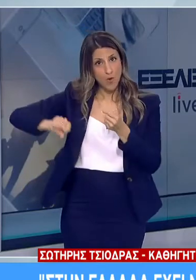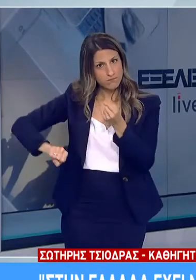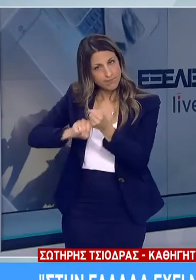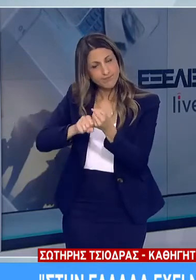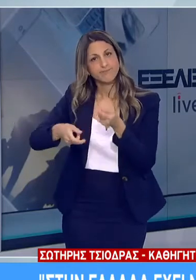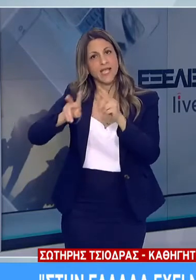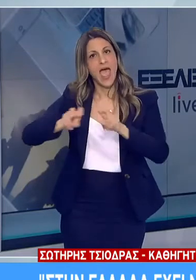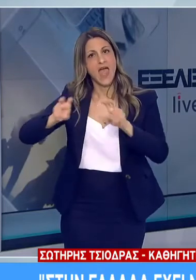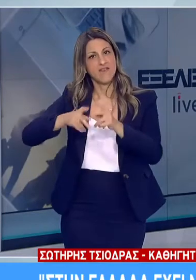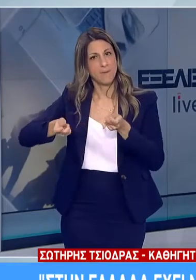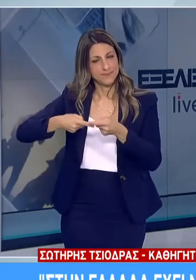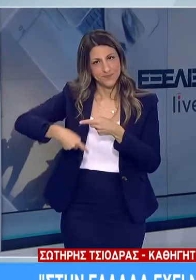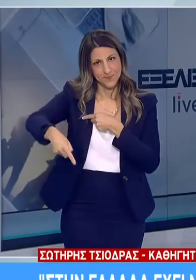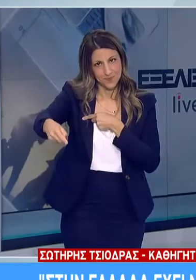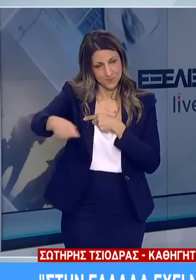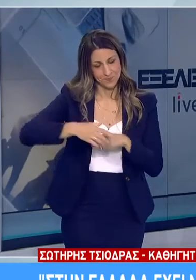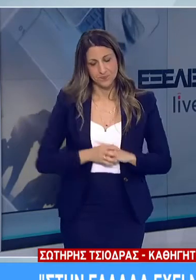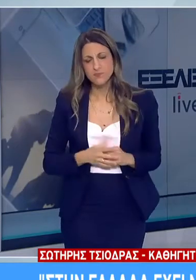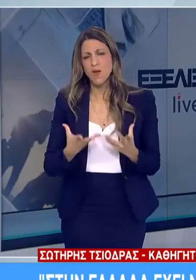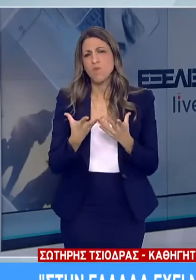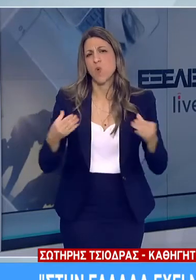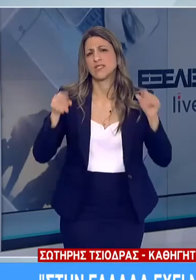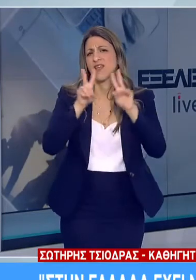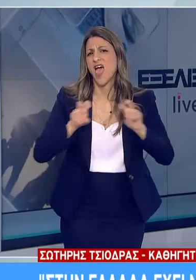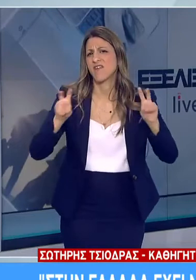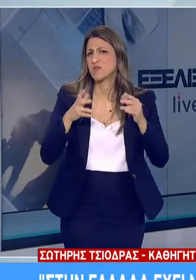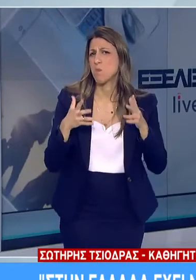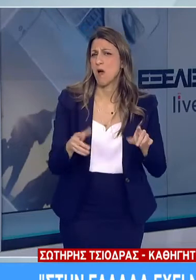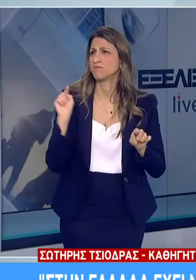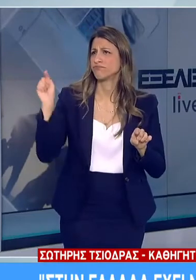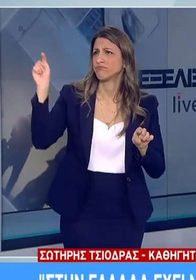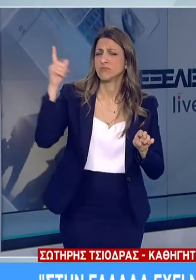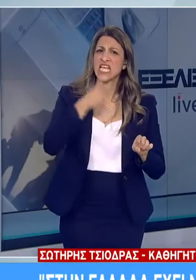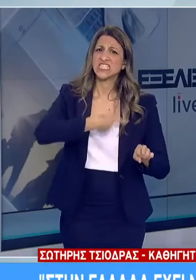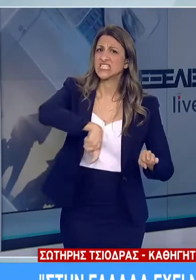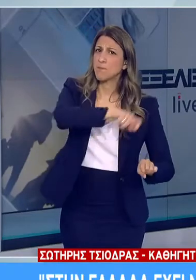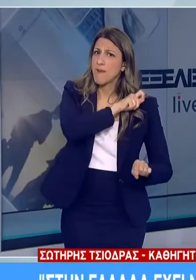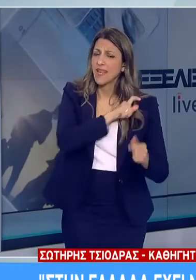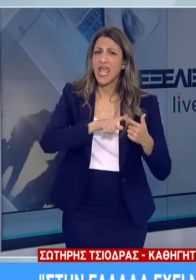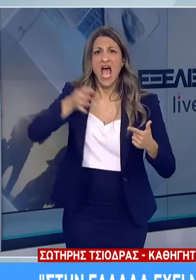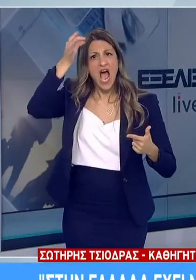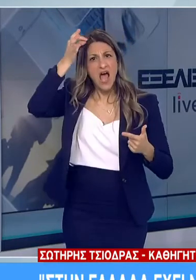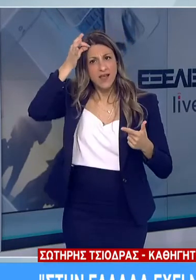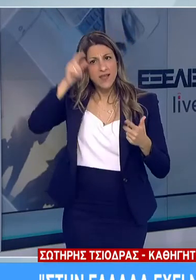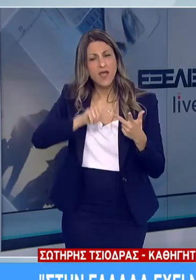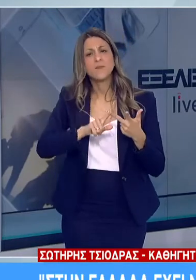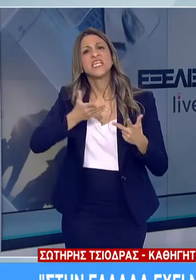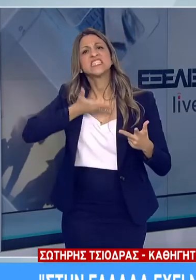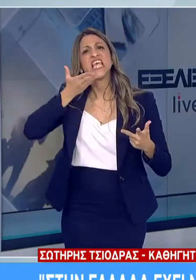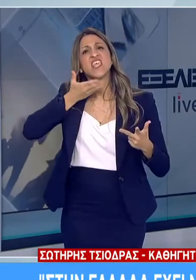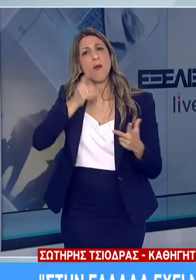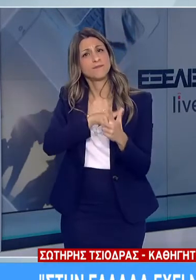νησιού. Παρόμοιες μελέτες ανακοινώθηκαν τις τελευταίες μέρες από άλλες ευρωπαϊκές χώρες, την Ισπανία, τη Γαλλία, τη Δημοκρατία της